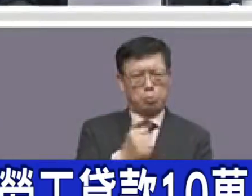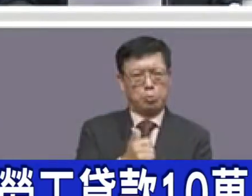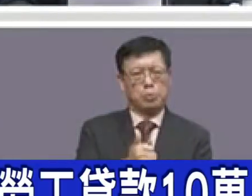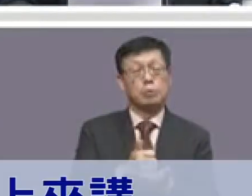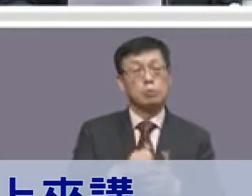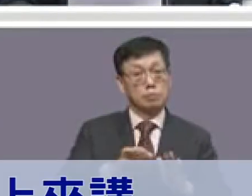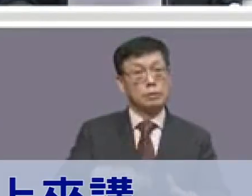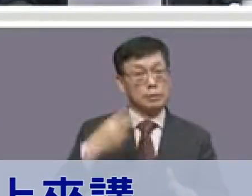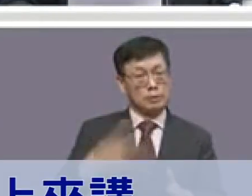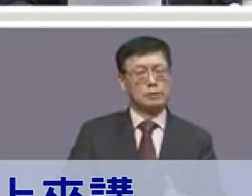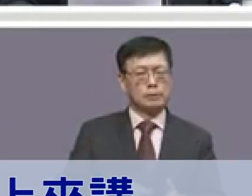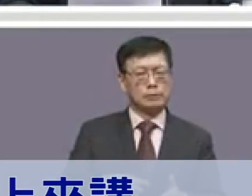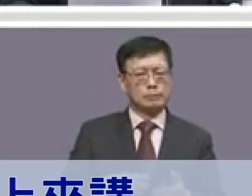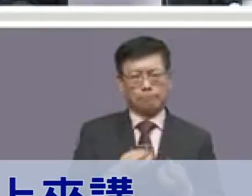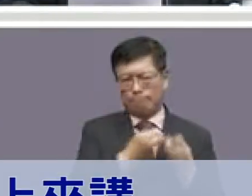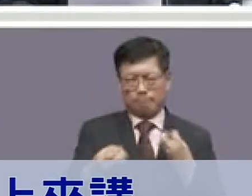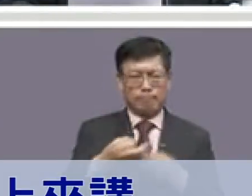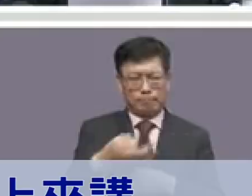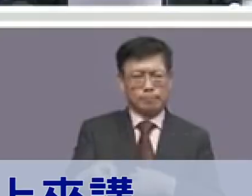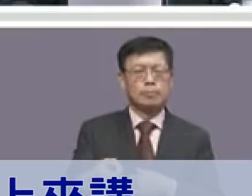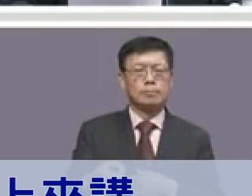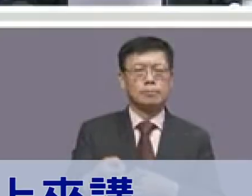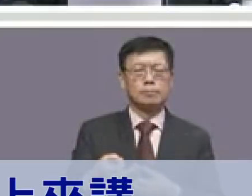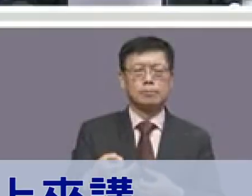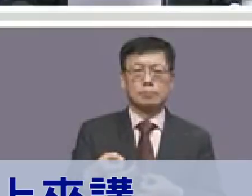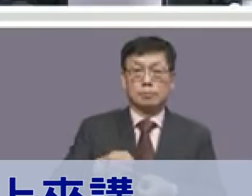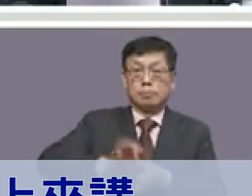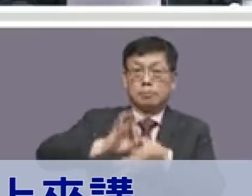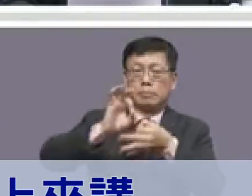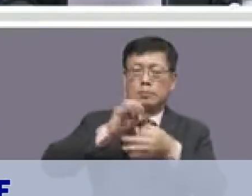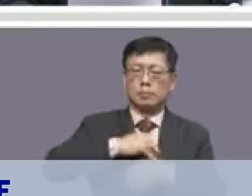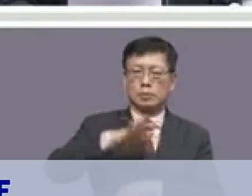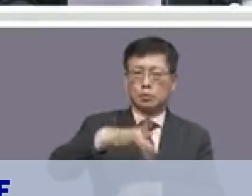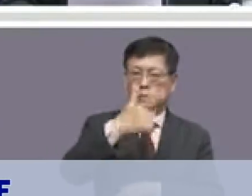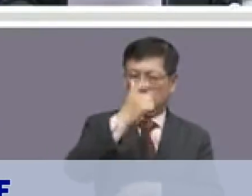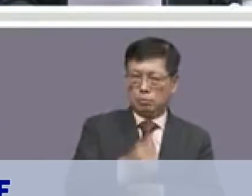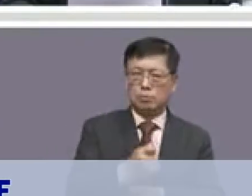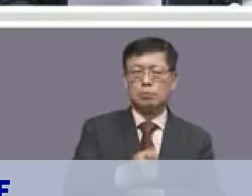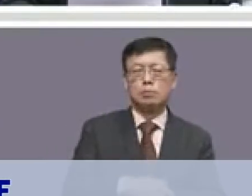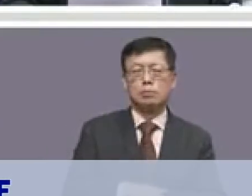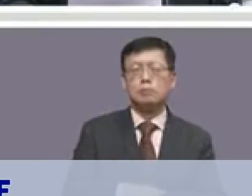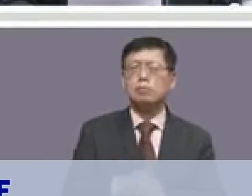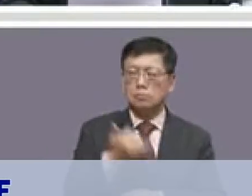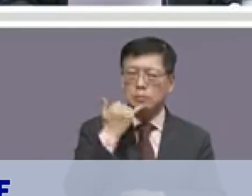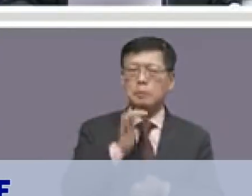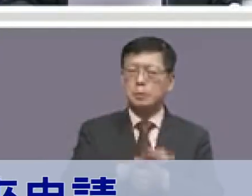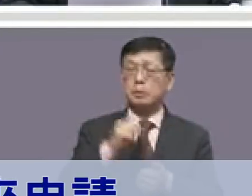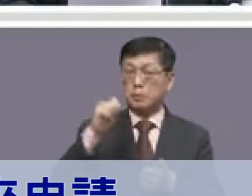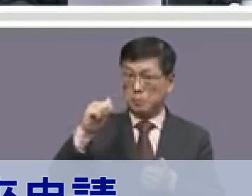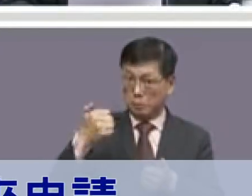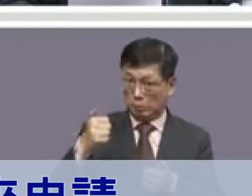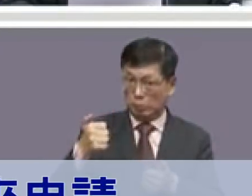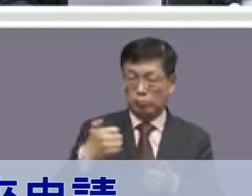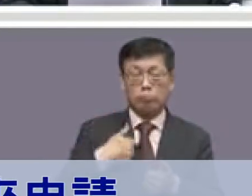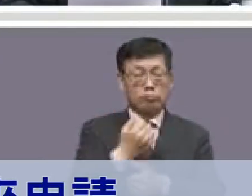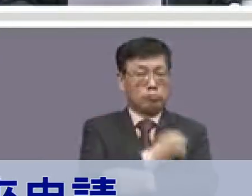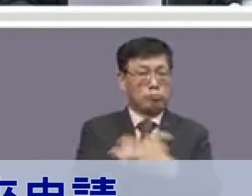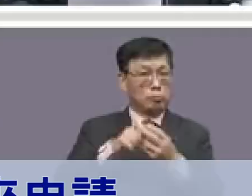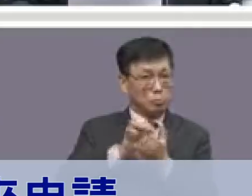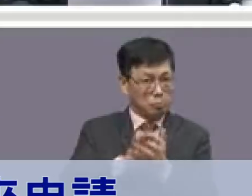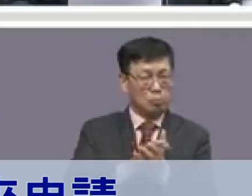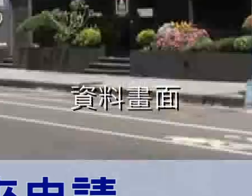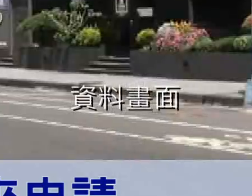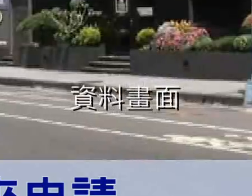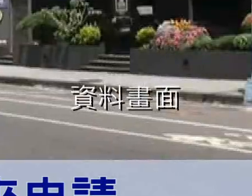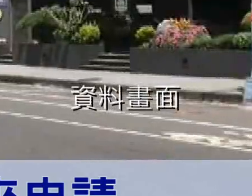今天再提拨总共额度上来讲的话是500亿的额度，可以让50万的劳工